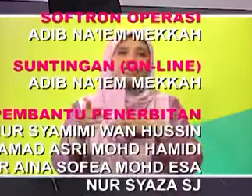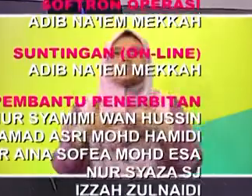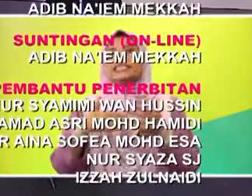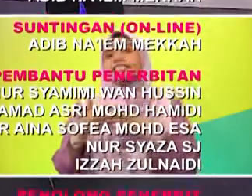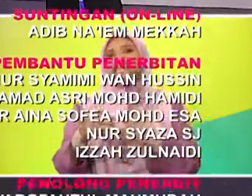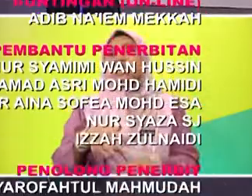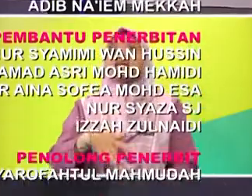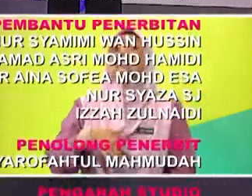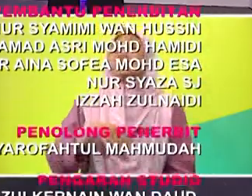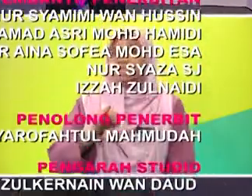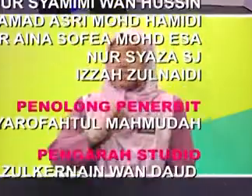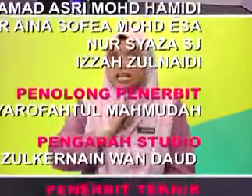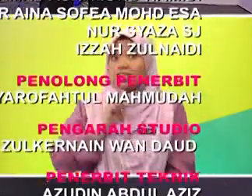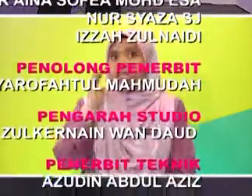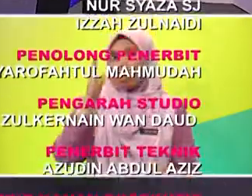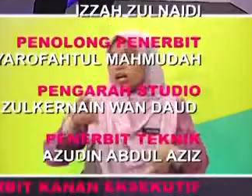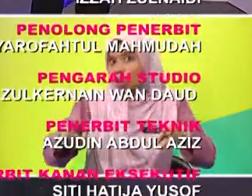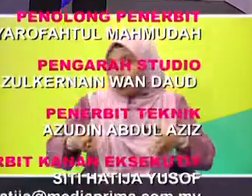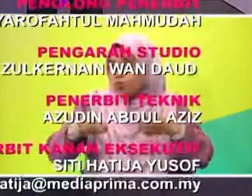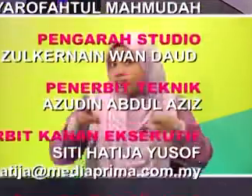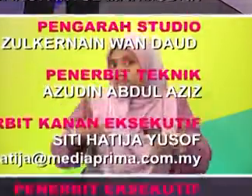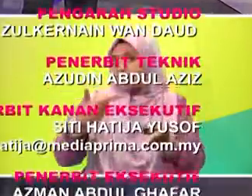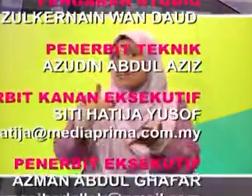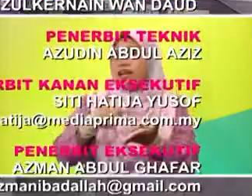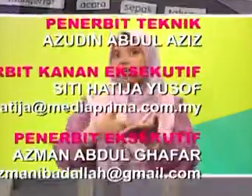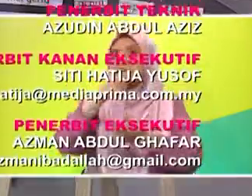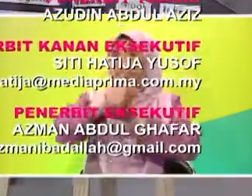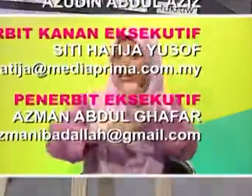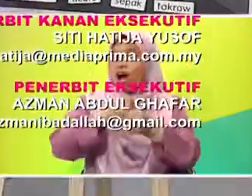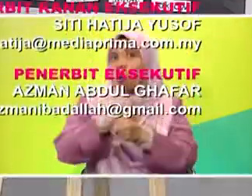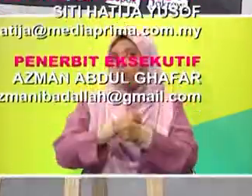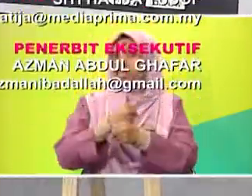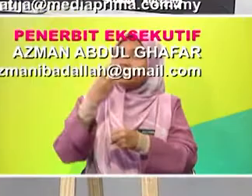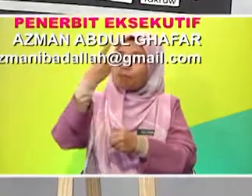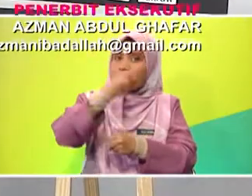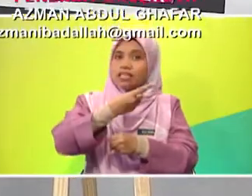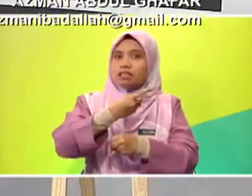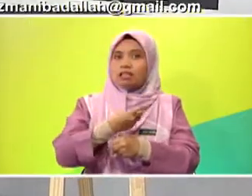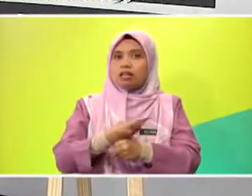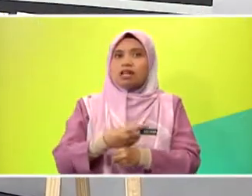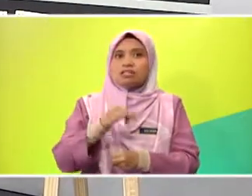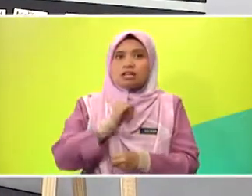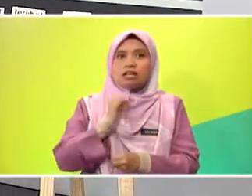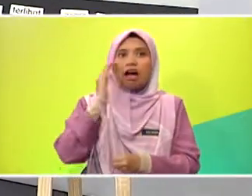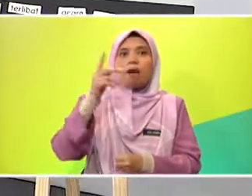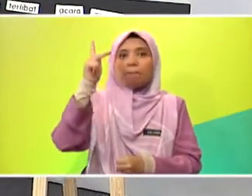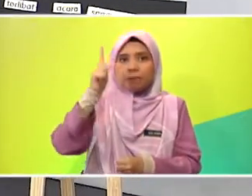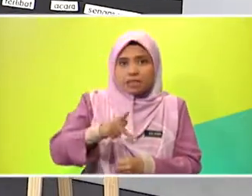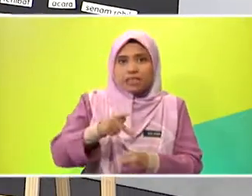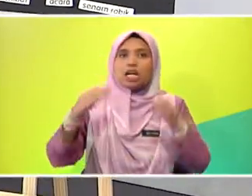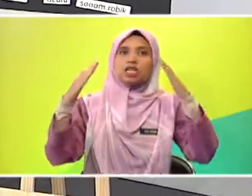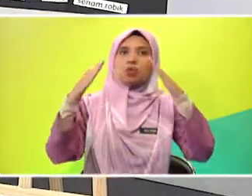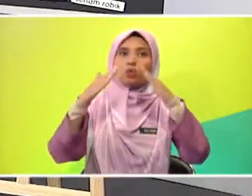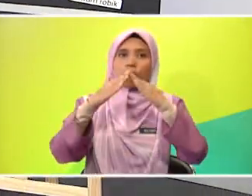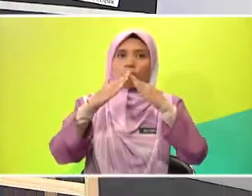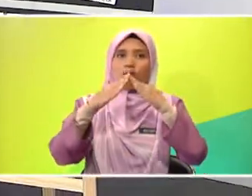Saya akan berusaha lagi Pande tahun hadapan saya akan pastikan rumah sukan